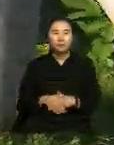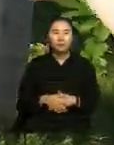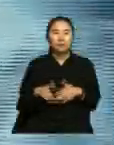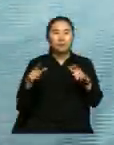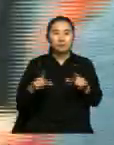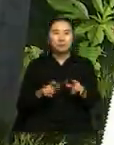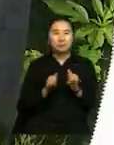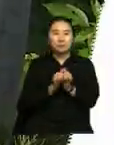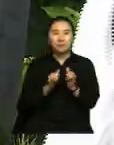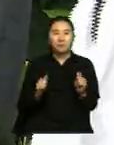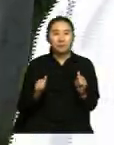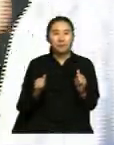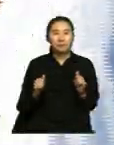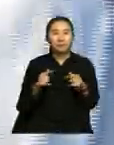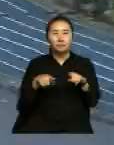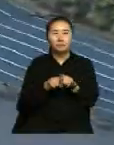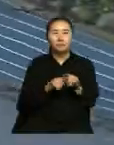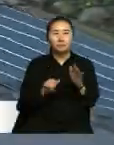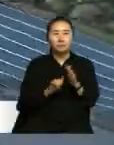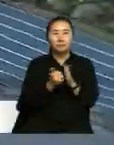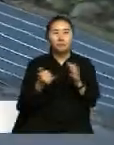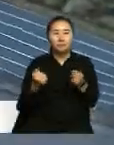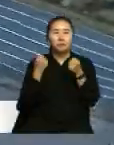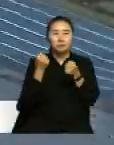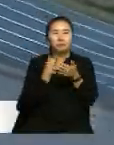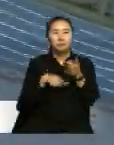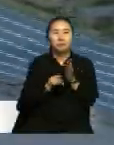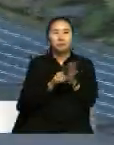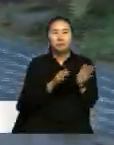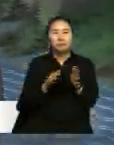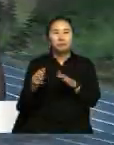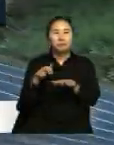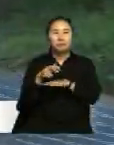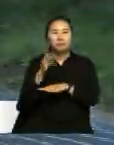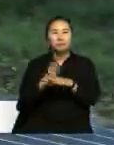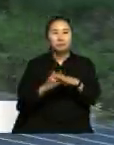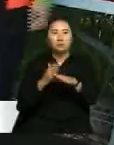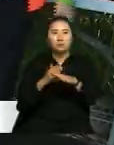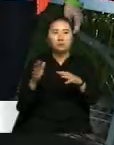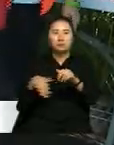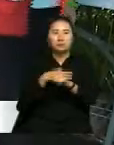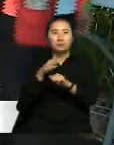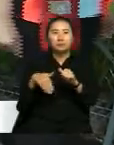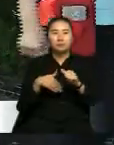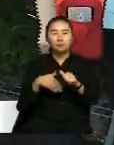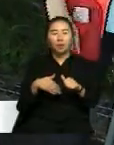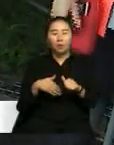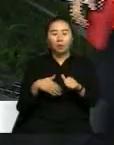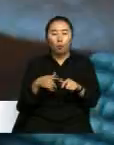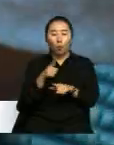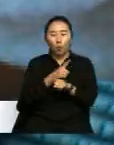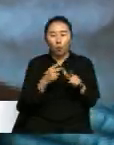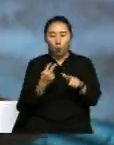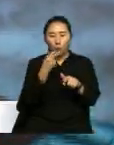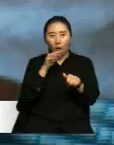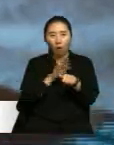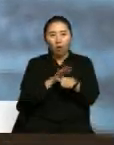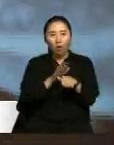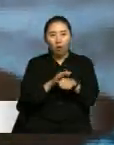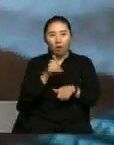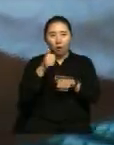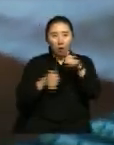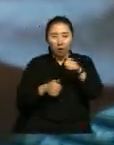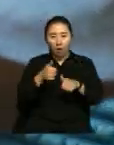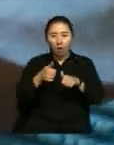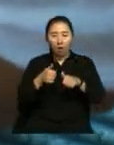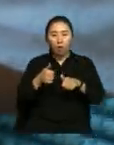지역 주민들의 단합과 가족의 건강을 위해 마련된 걷기 대회 주변에서는 심폐소생술 체험과 태권도 시범